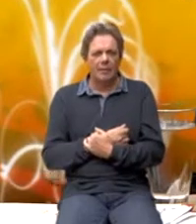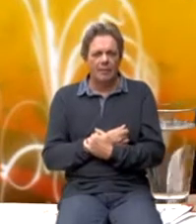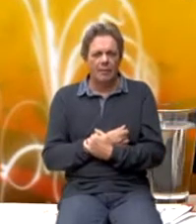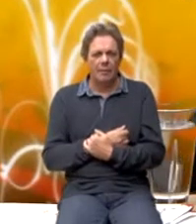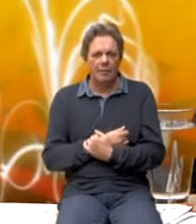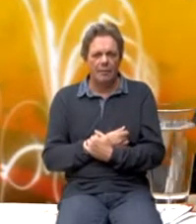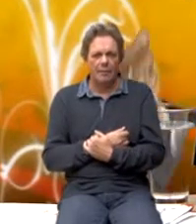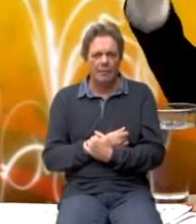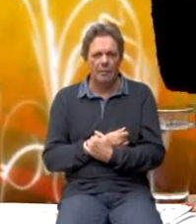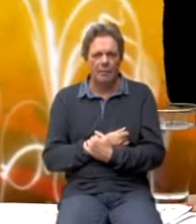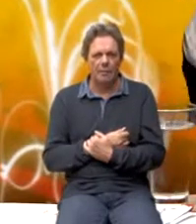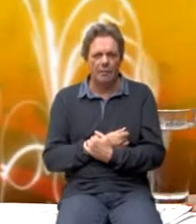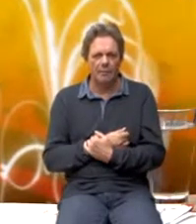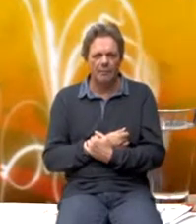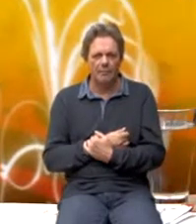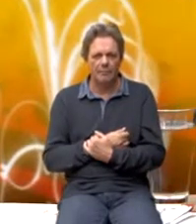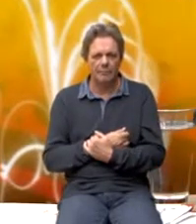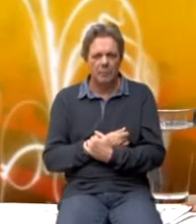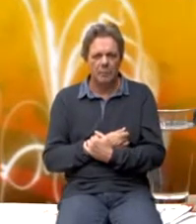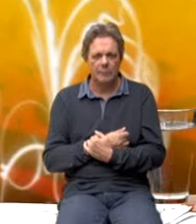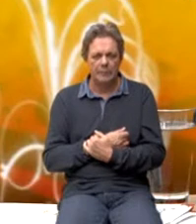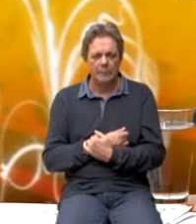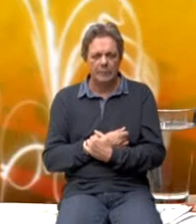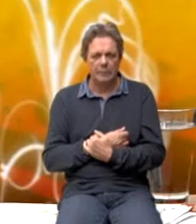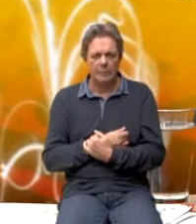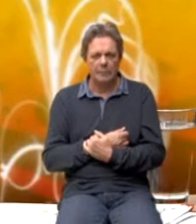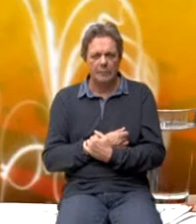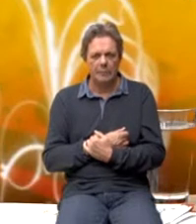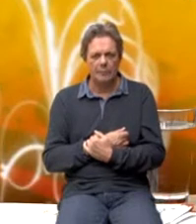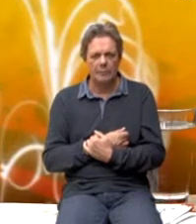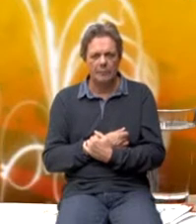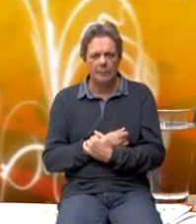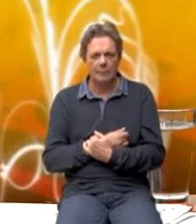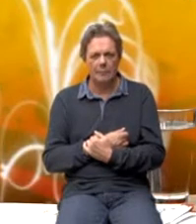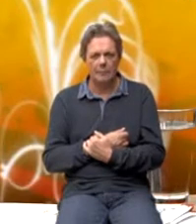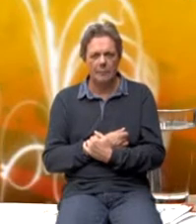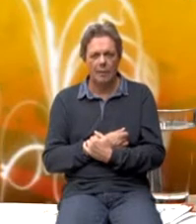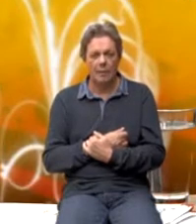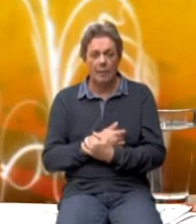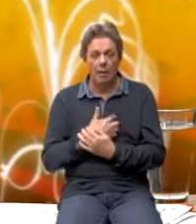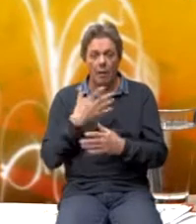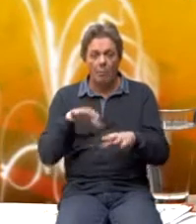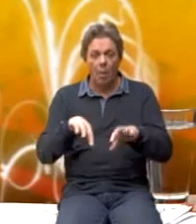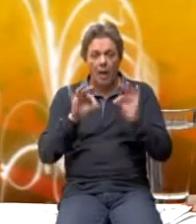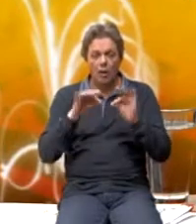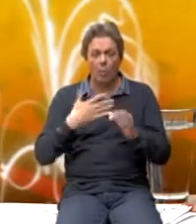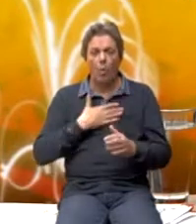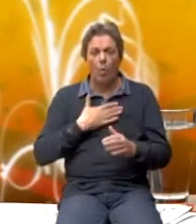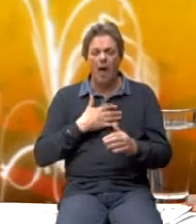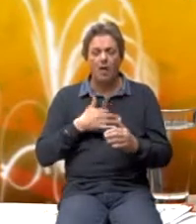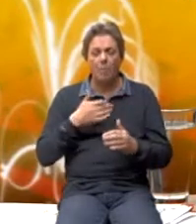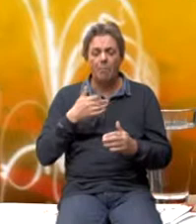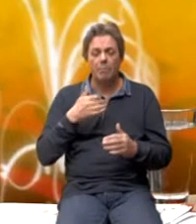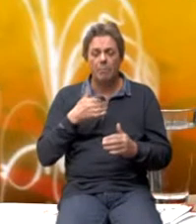Ja sam to samo... Ja ću vam tercirat, samo vi recite. Uz put sam pročitala da je pronađeno kod nas u maslinovim uljima